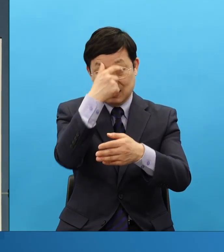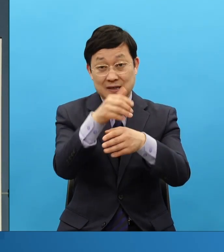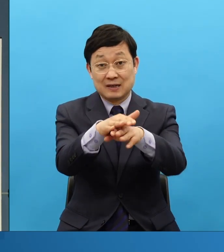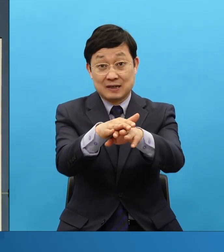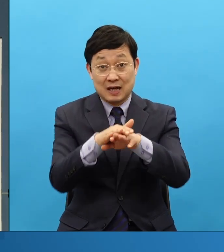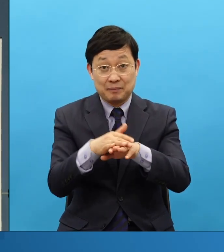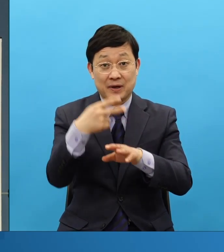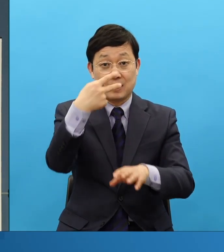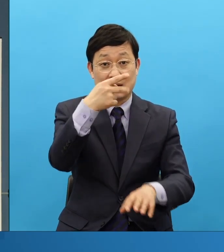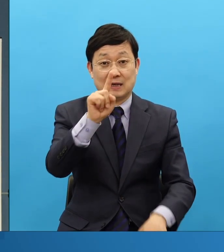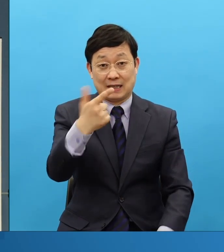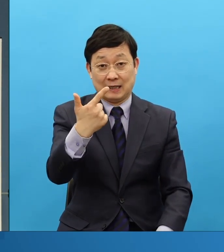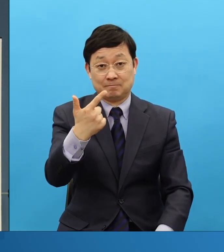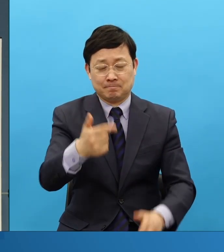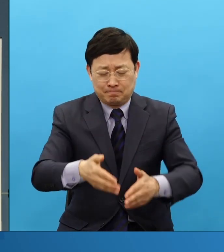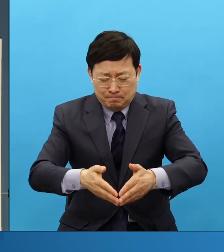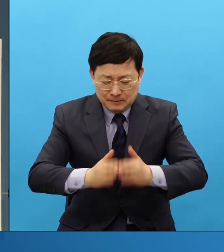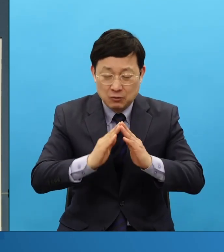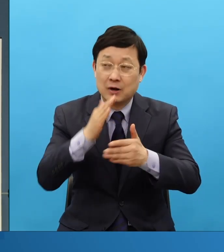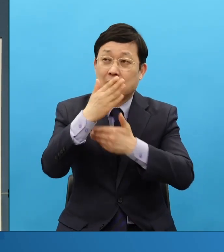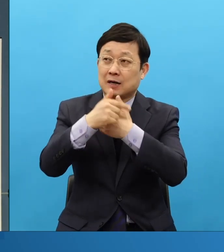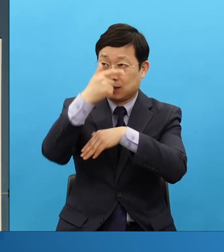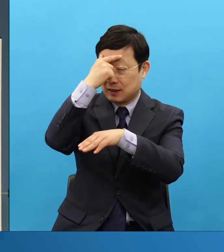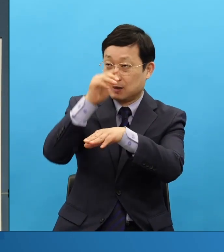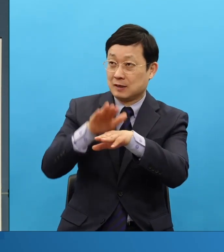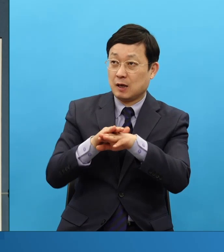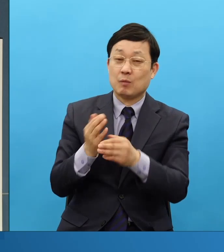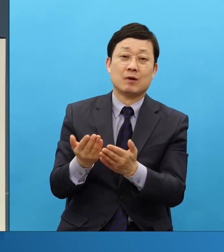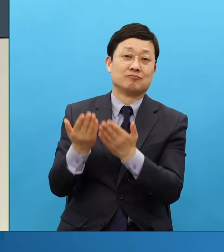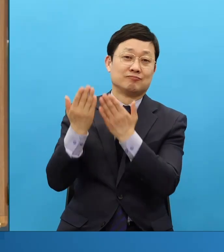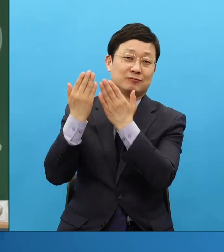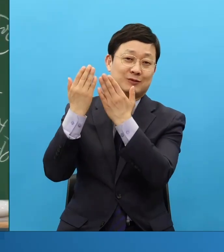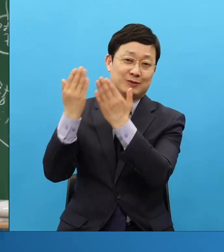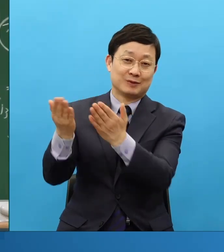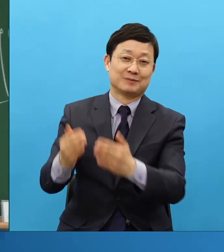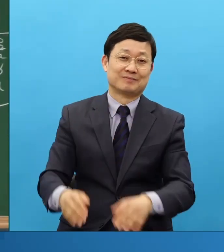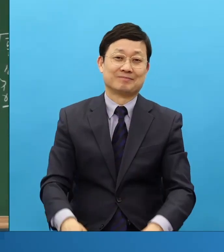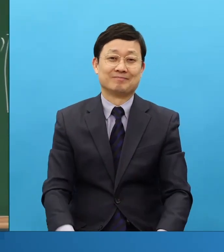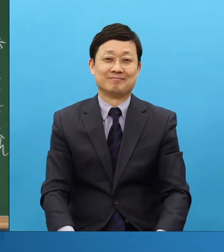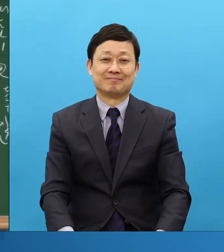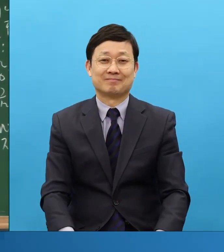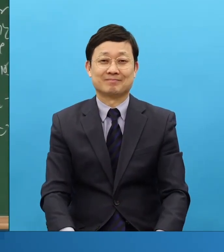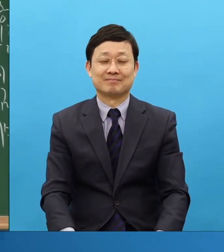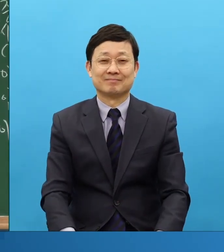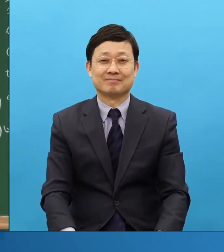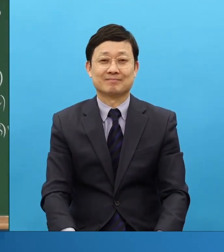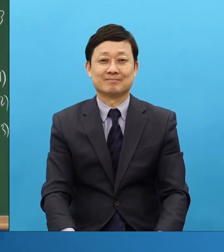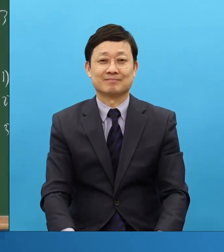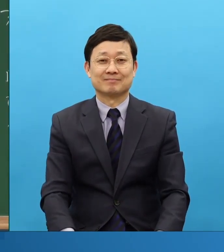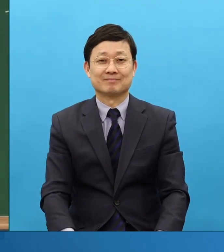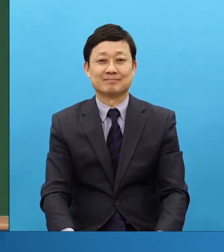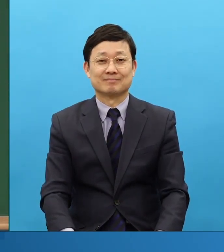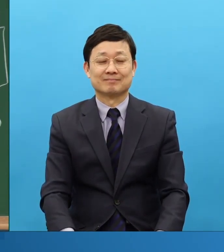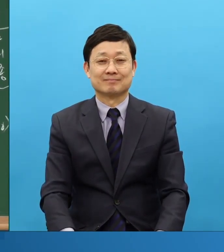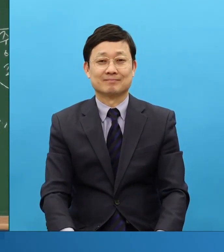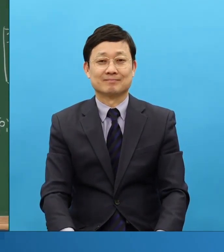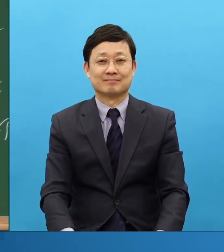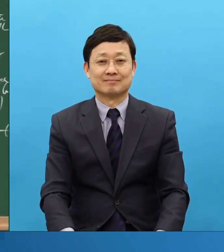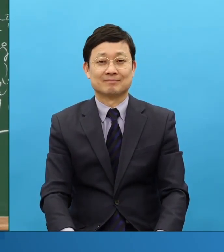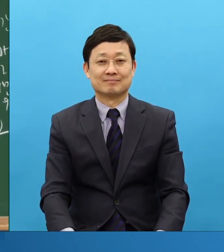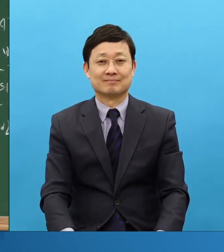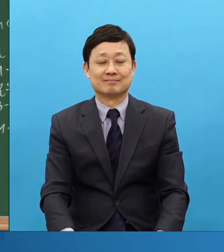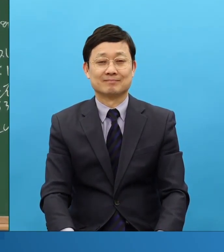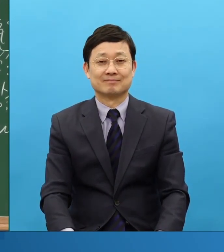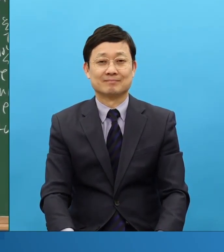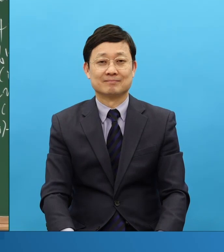시작되잖아요. 이걸로 끝입니다. 어마어마한 변화가 나시. It's like when you hold him to God's word and you start to pray. That's when tremendous answers and change